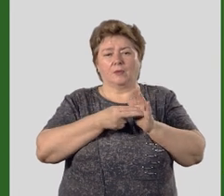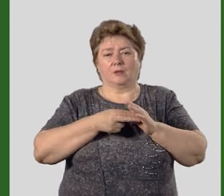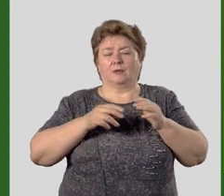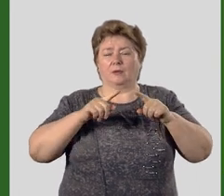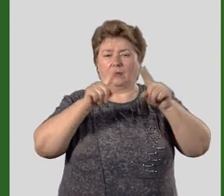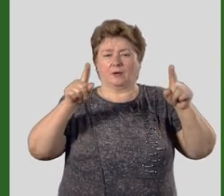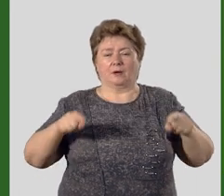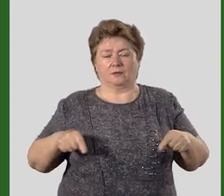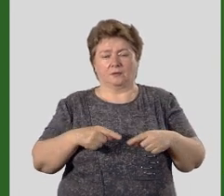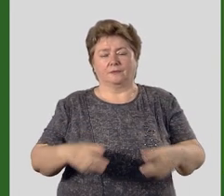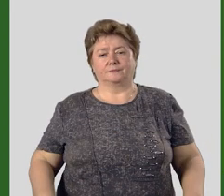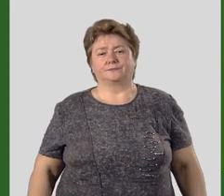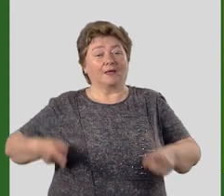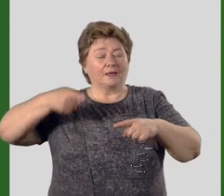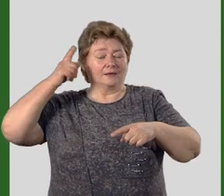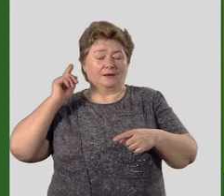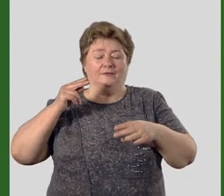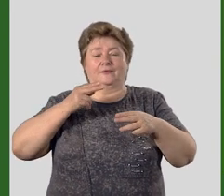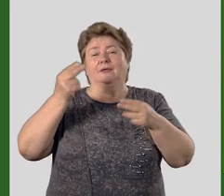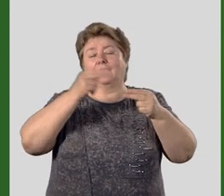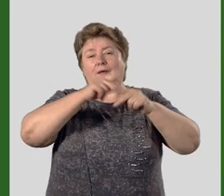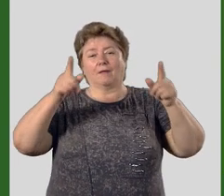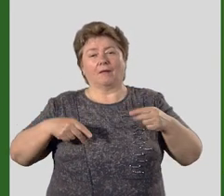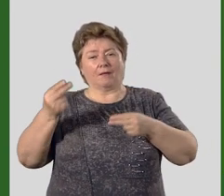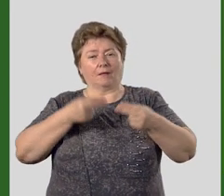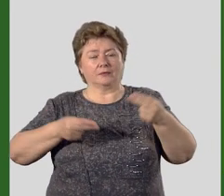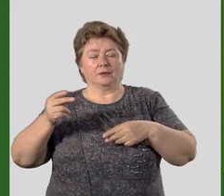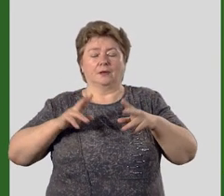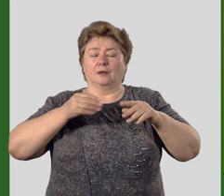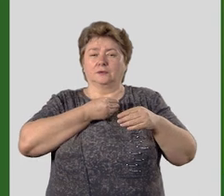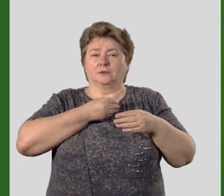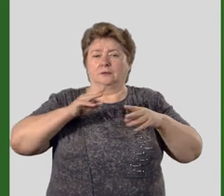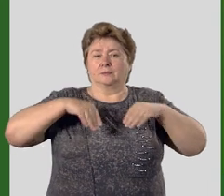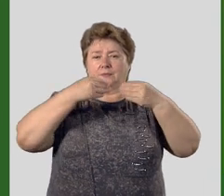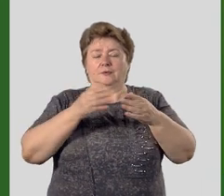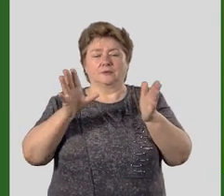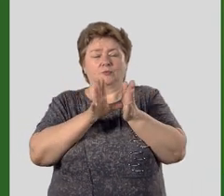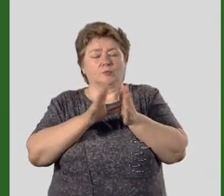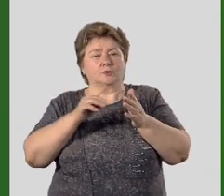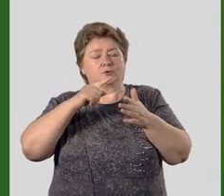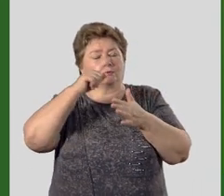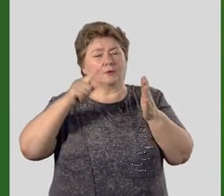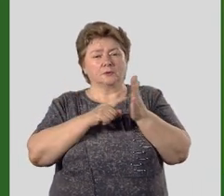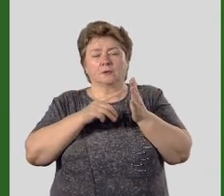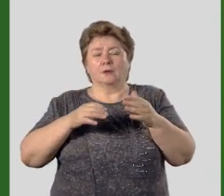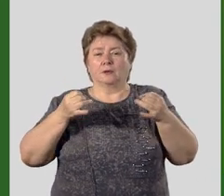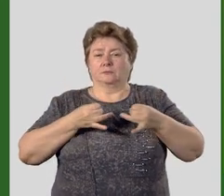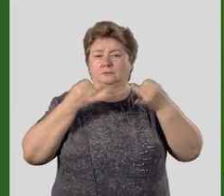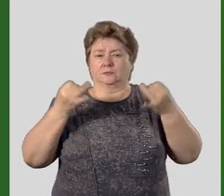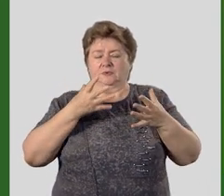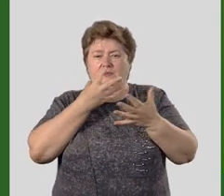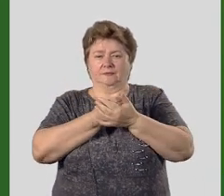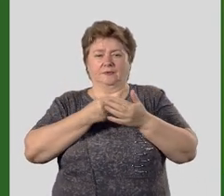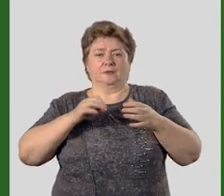и картах. Древние картографы стремились передать с помощью знаков индивидуальные